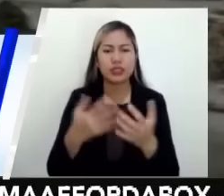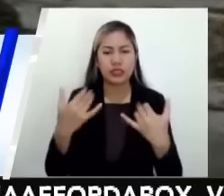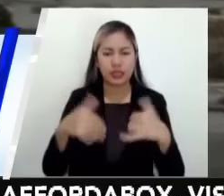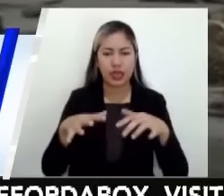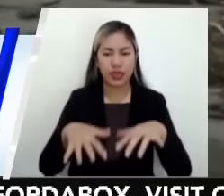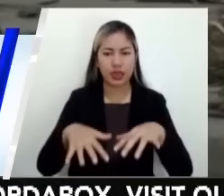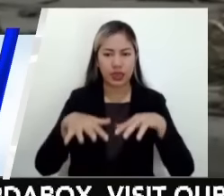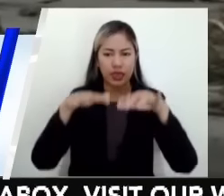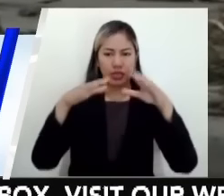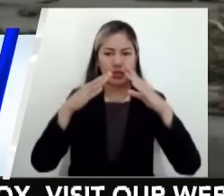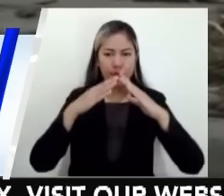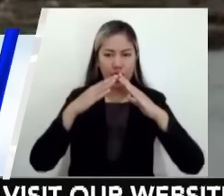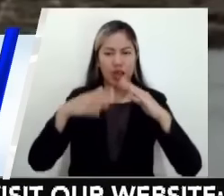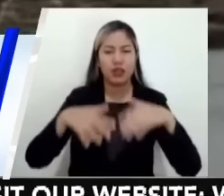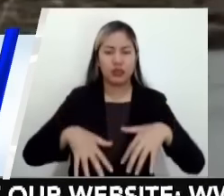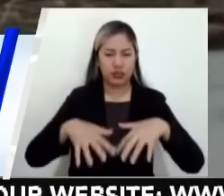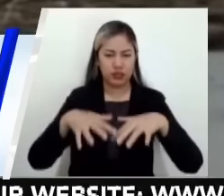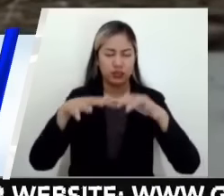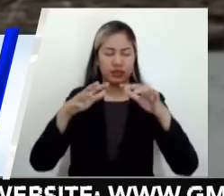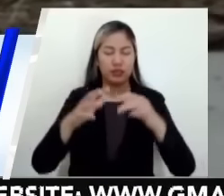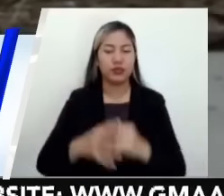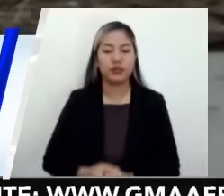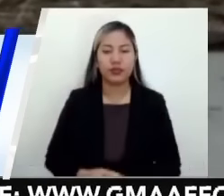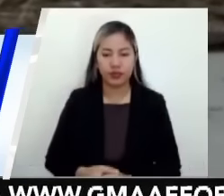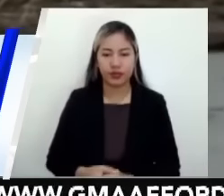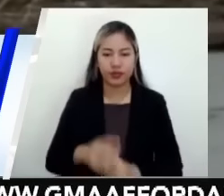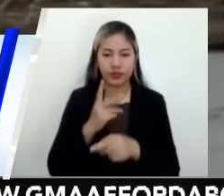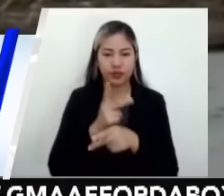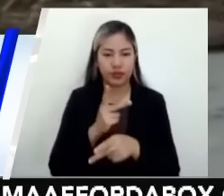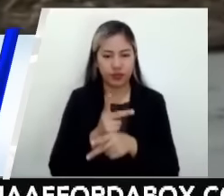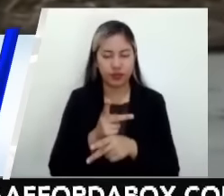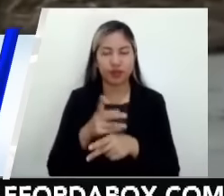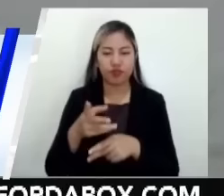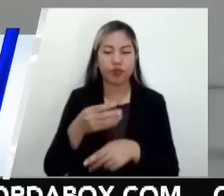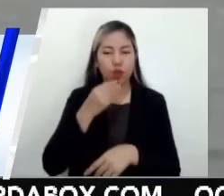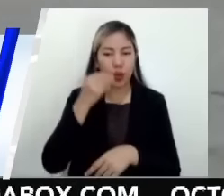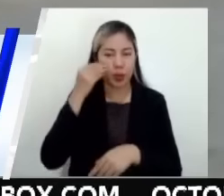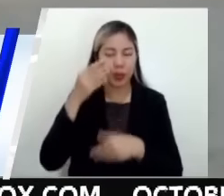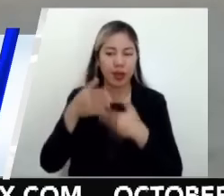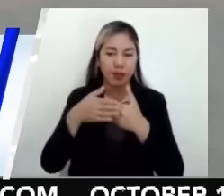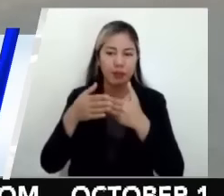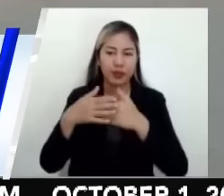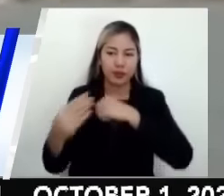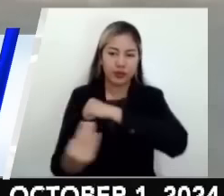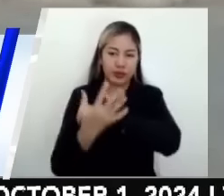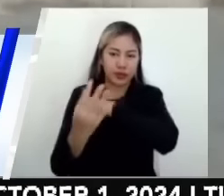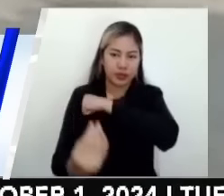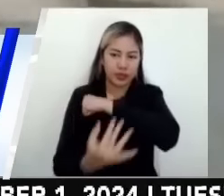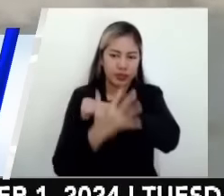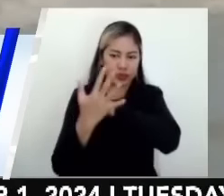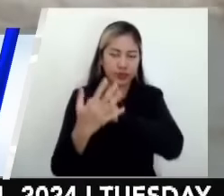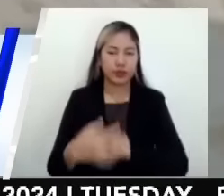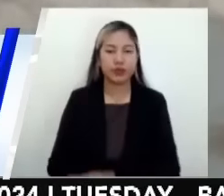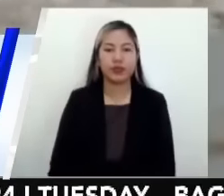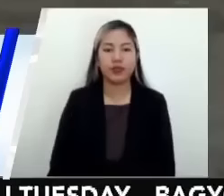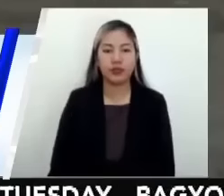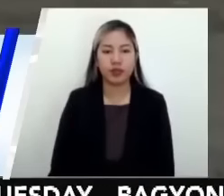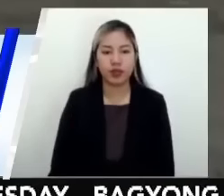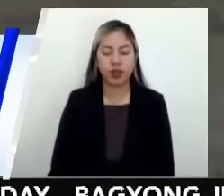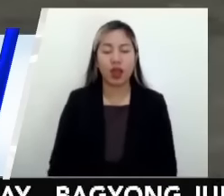ng otoridad ang mga residente sa coastal barangays dahil na rin sa banta ng storm surge. Bukod sa storm surge, pinag-iingat